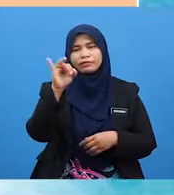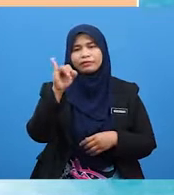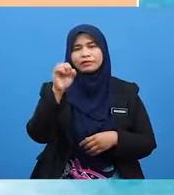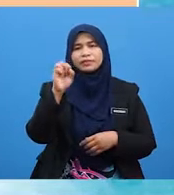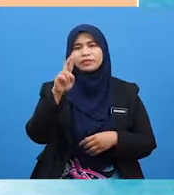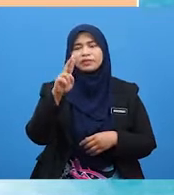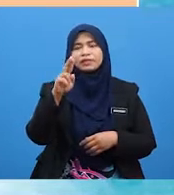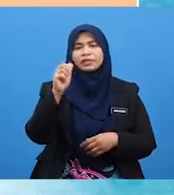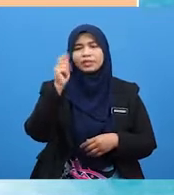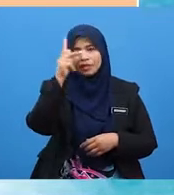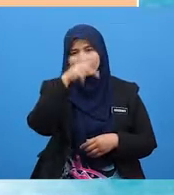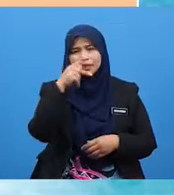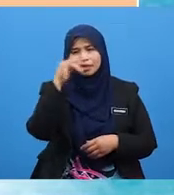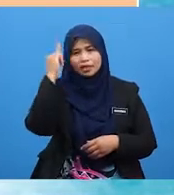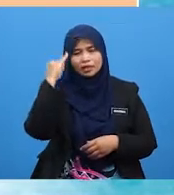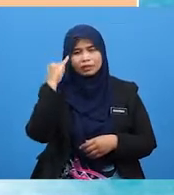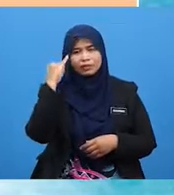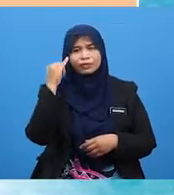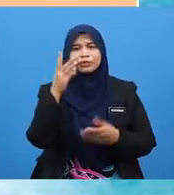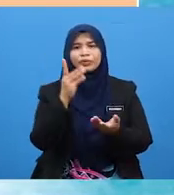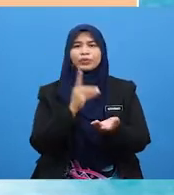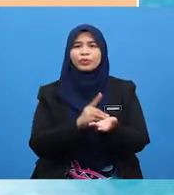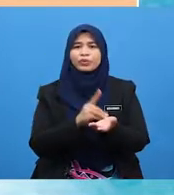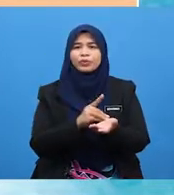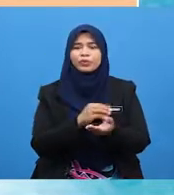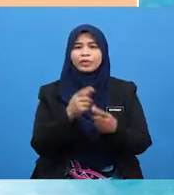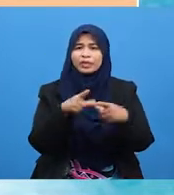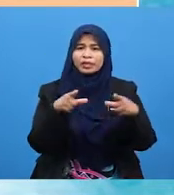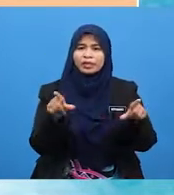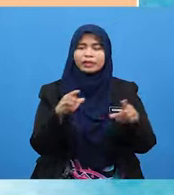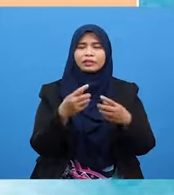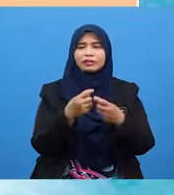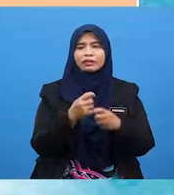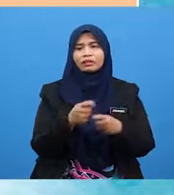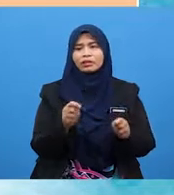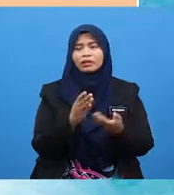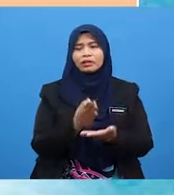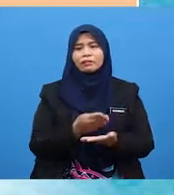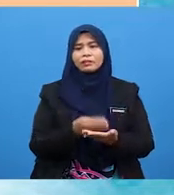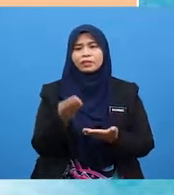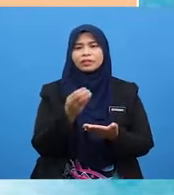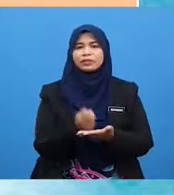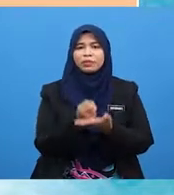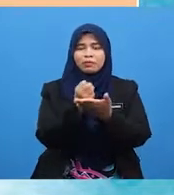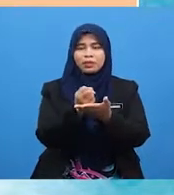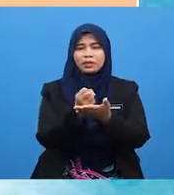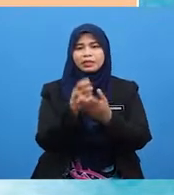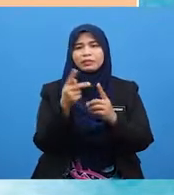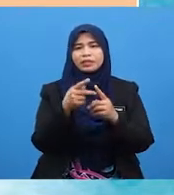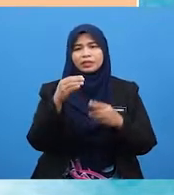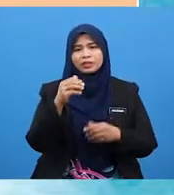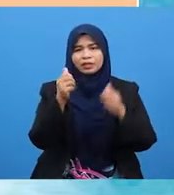ilmu falak, ilmu kedoktoran dan lain-lain yang telah memberi sumbangan yang besar kepada ahli fikir Islam.